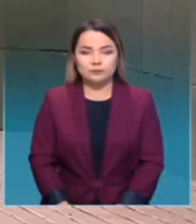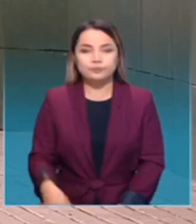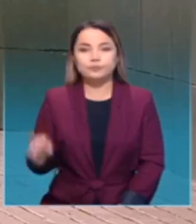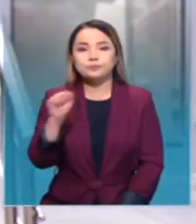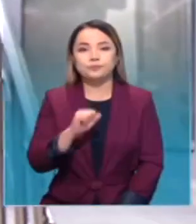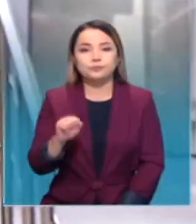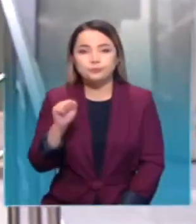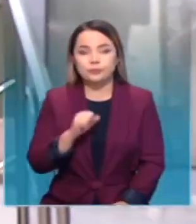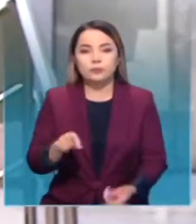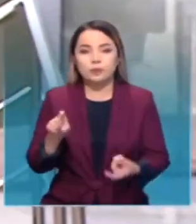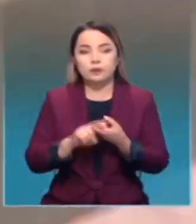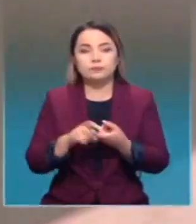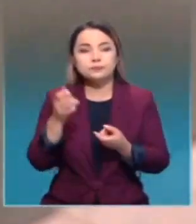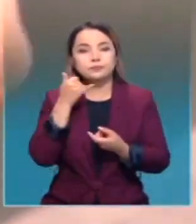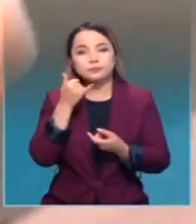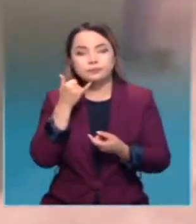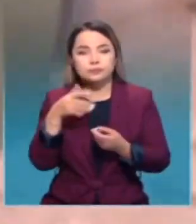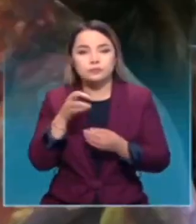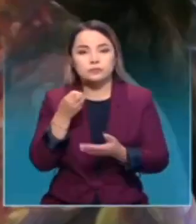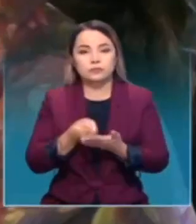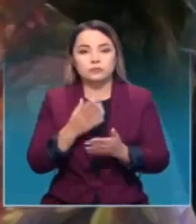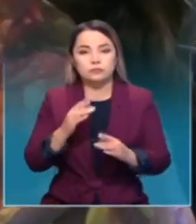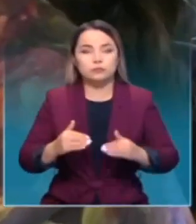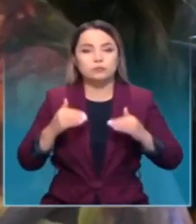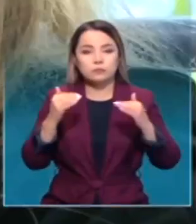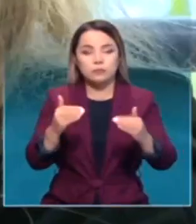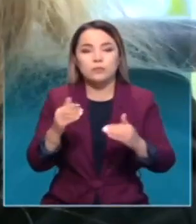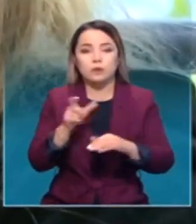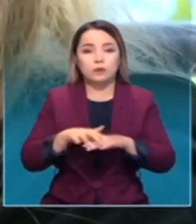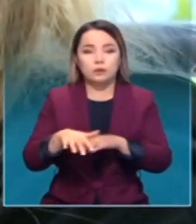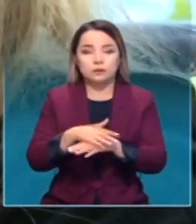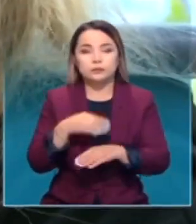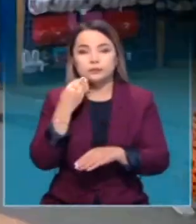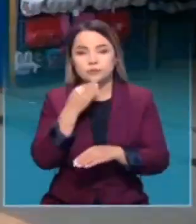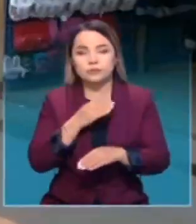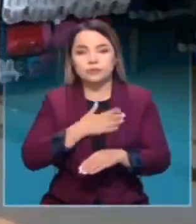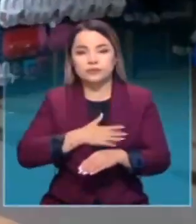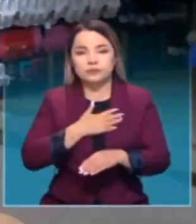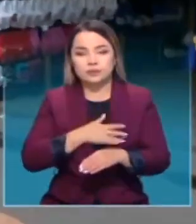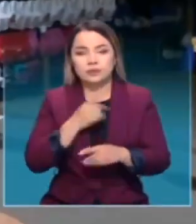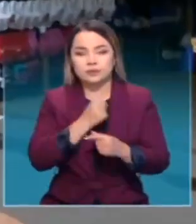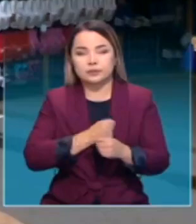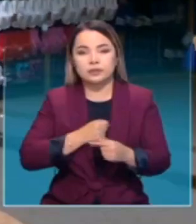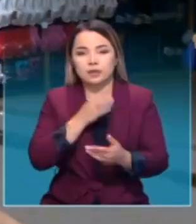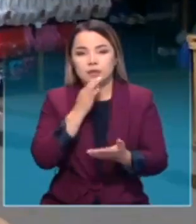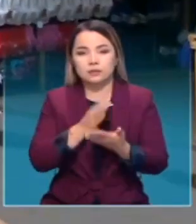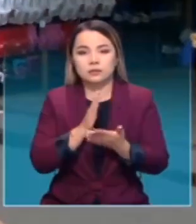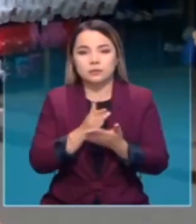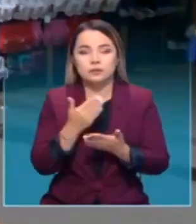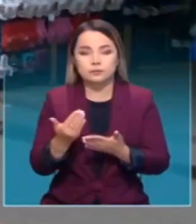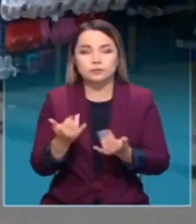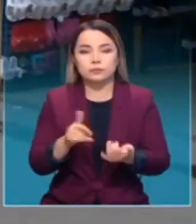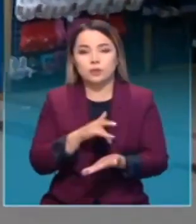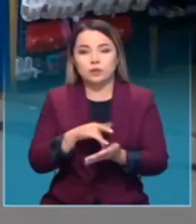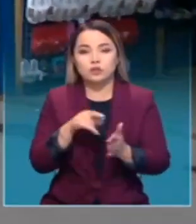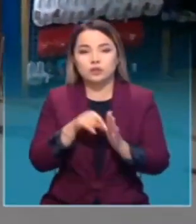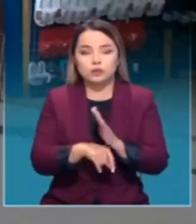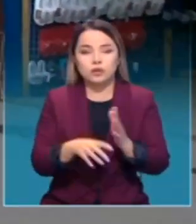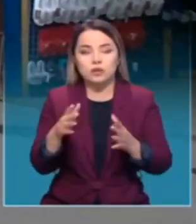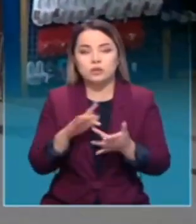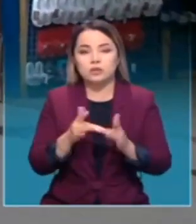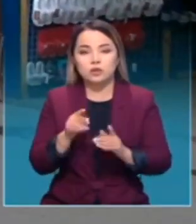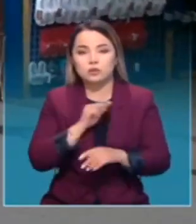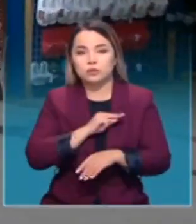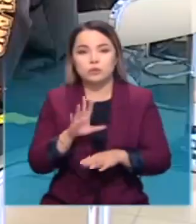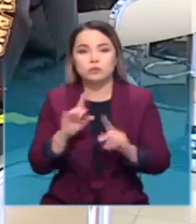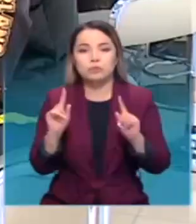Тамызда мобильді байланыс бағасы қымбаттайды. Халық сапаның нашарлығына наразы. Қаланың сыртына шығып ұстамайды интернет. Ол